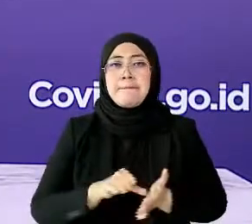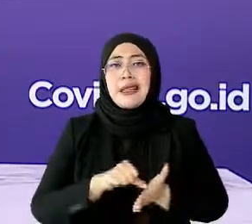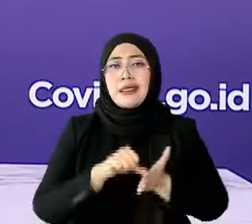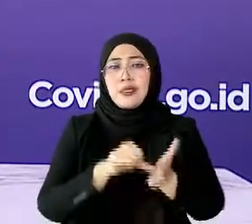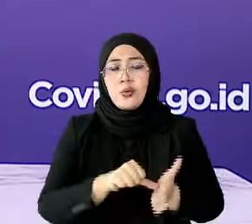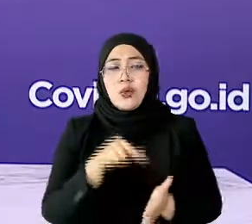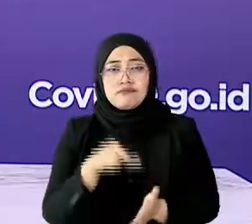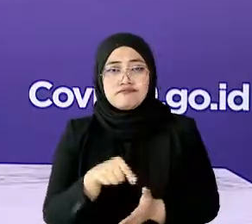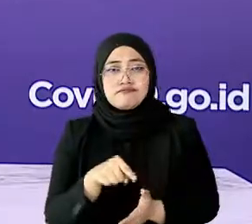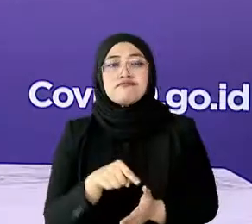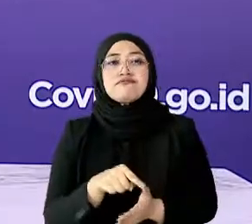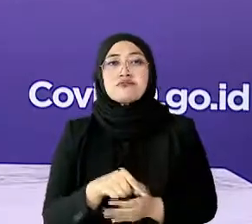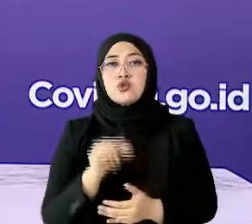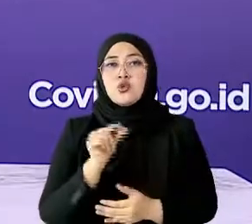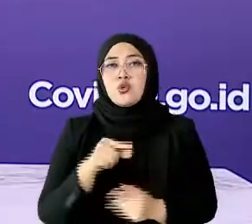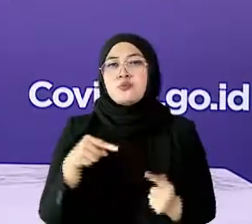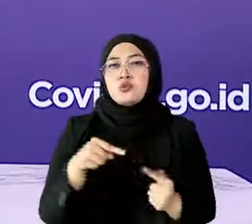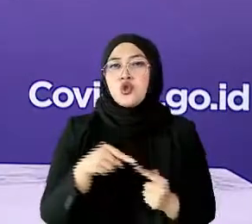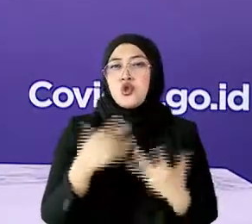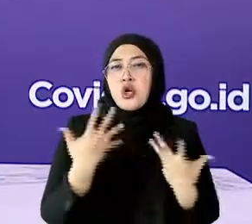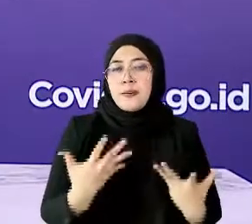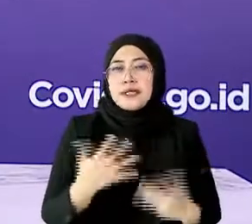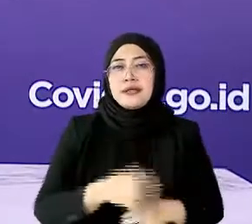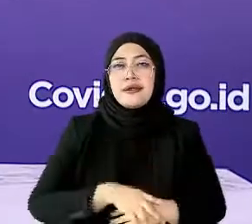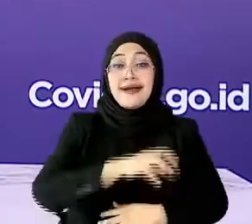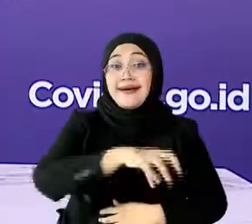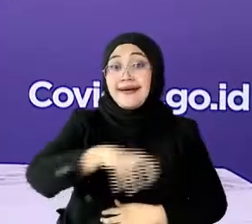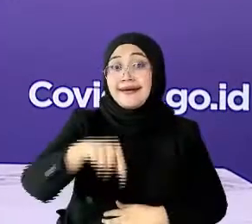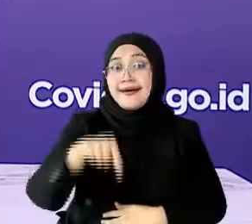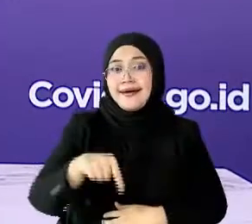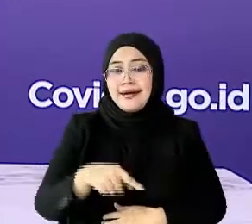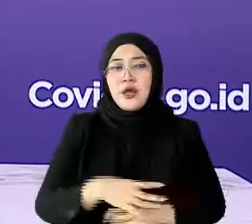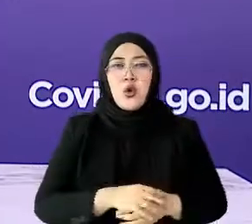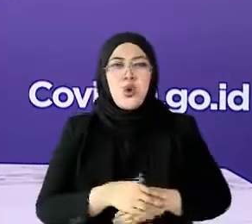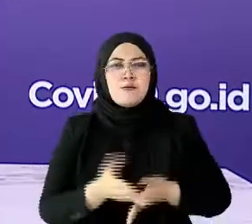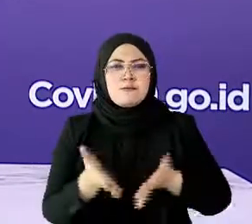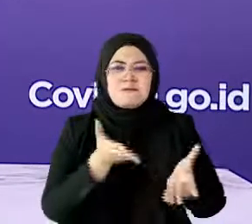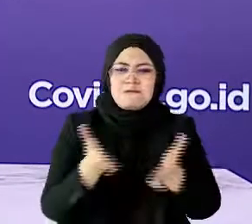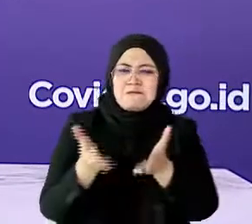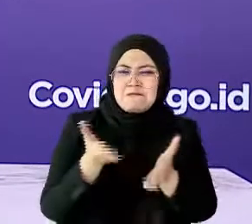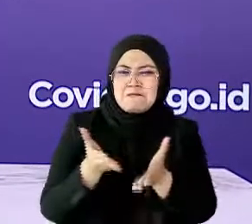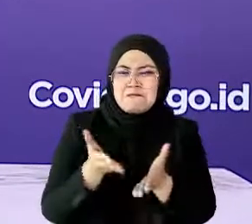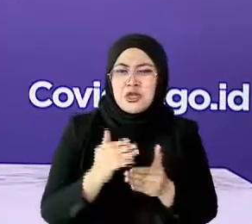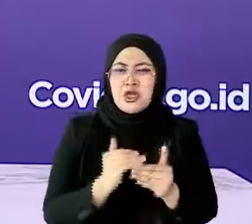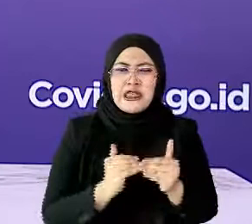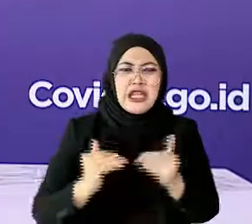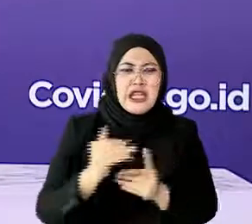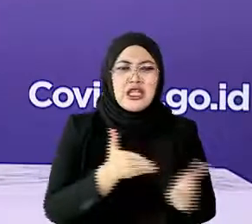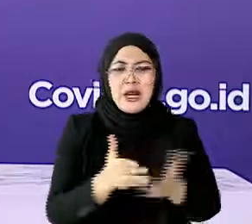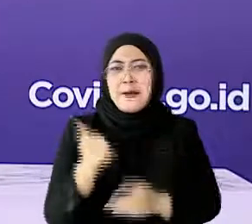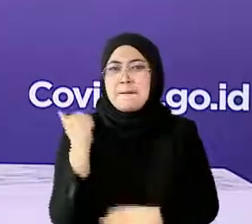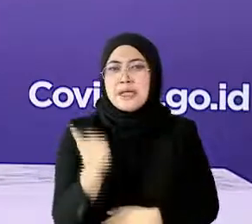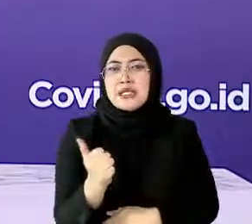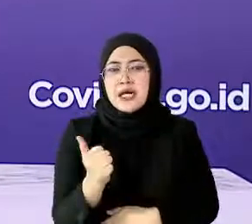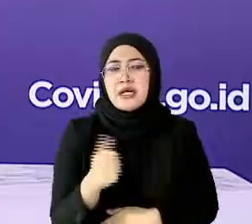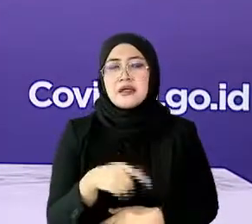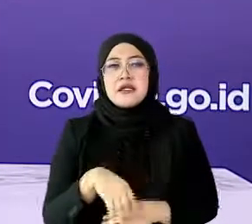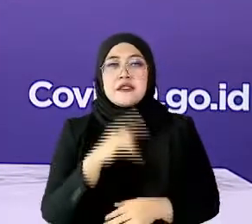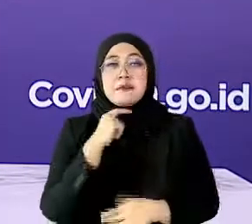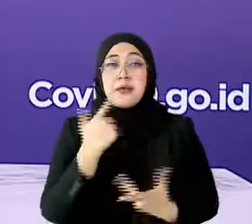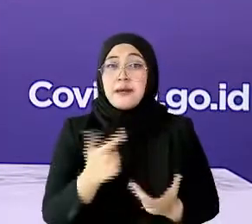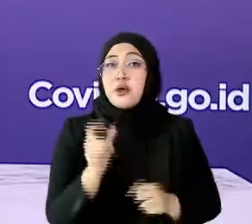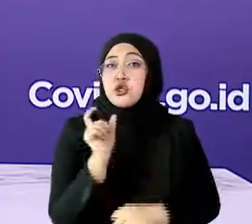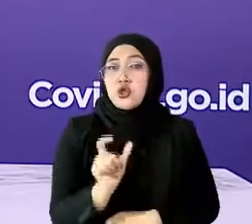tersebut diberikan untuk mempermudah daerah melakukan pengendalian kasus yang sedang tinggi seperti mengkonversi